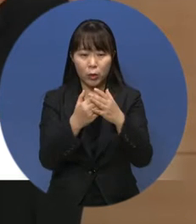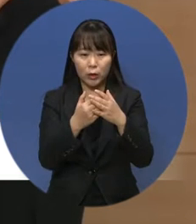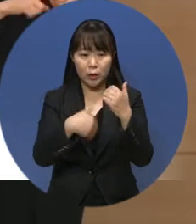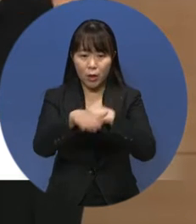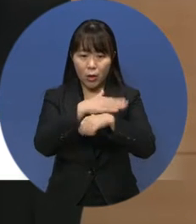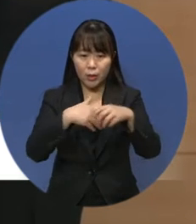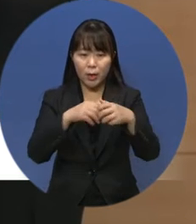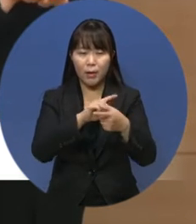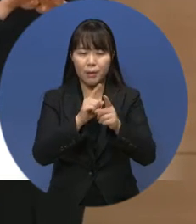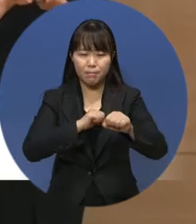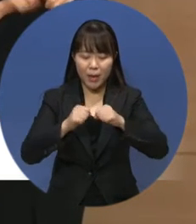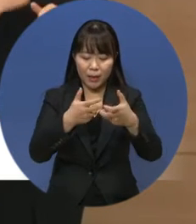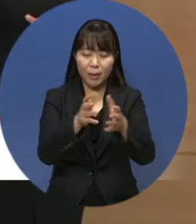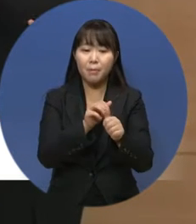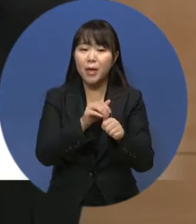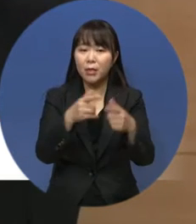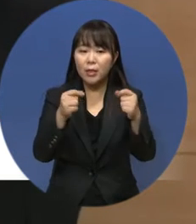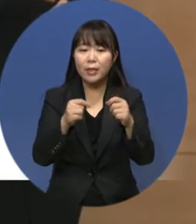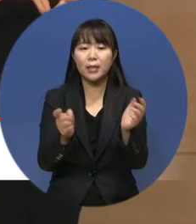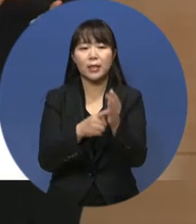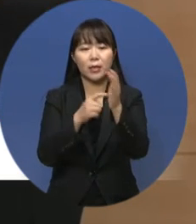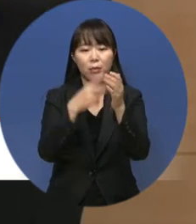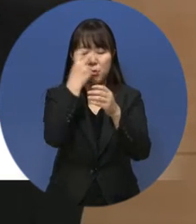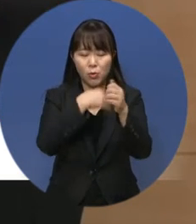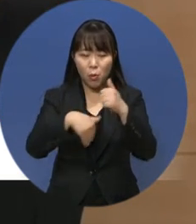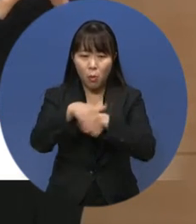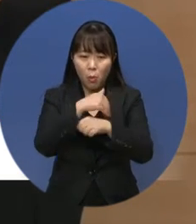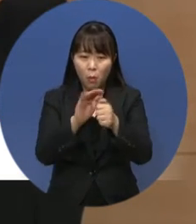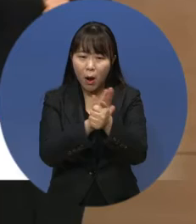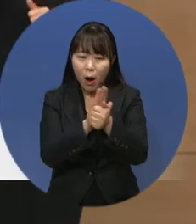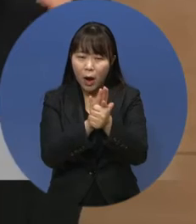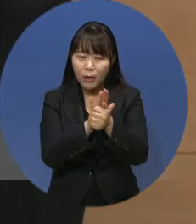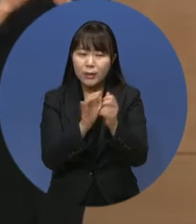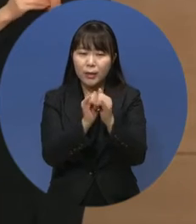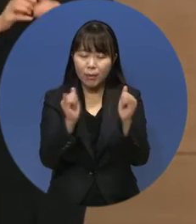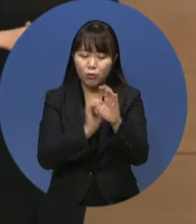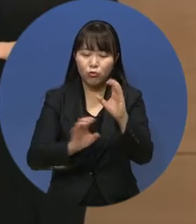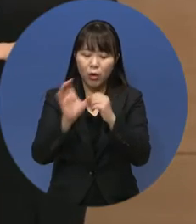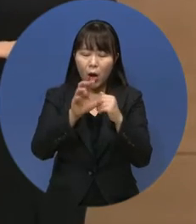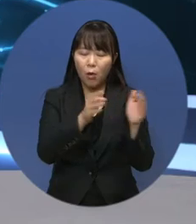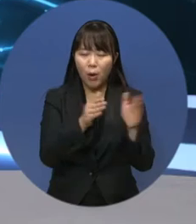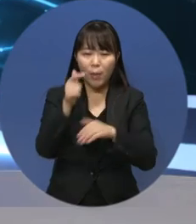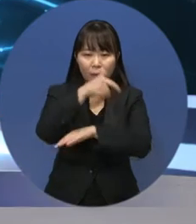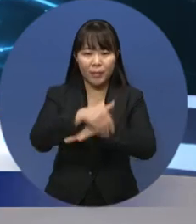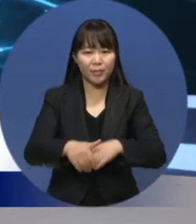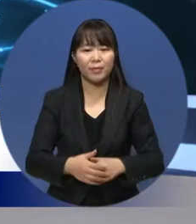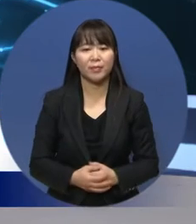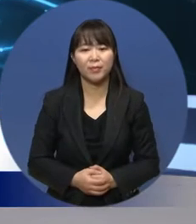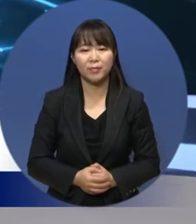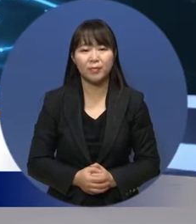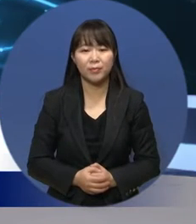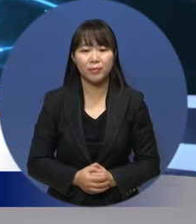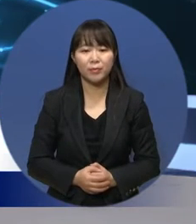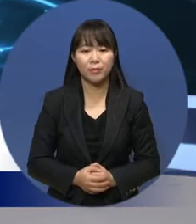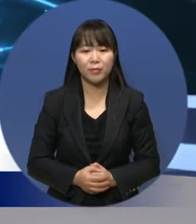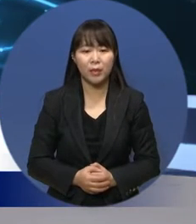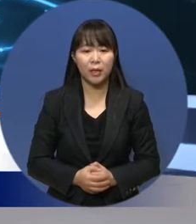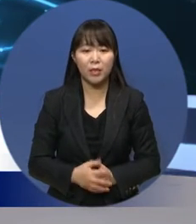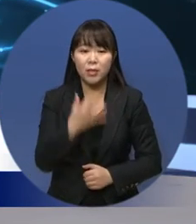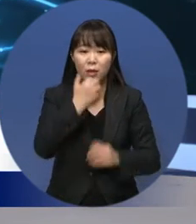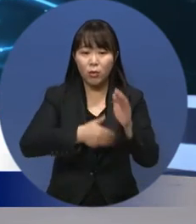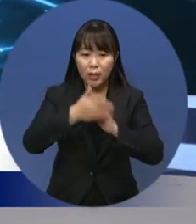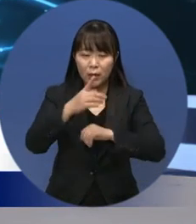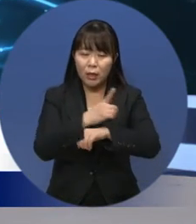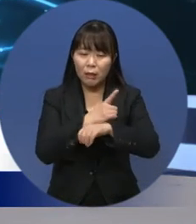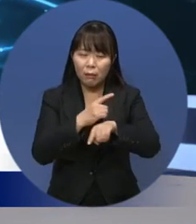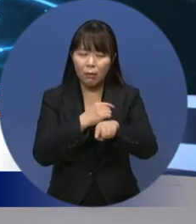파견하는 한편 긴급 돌 굴 역도 추가로 확보할 방침입니다 저희 서울시가 디지털 취약계층